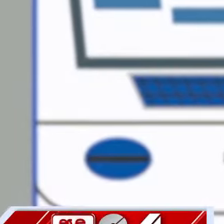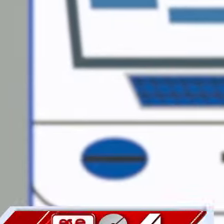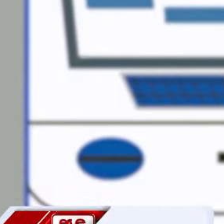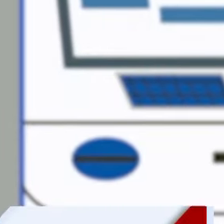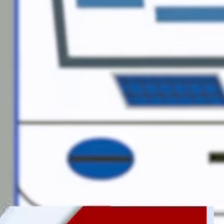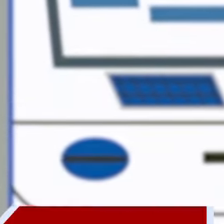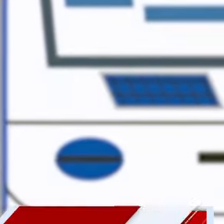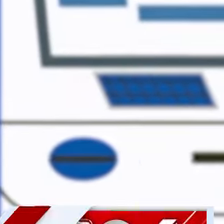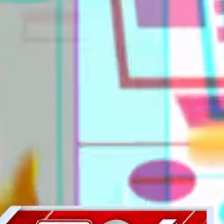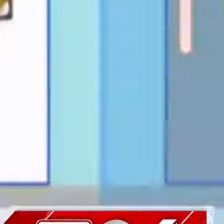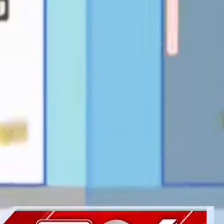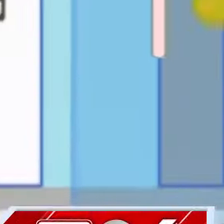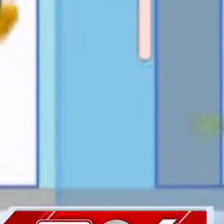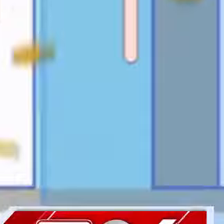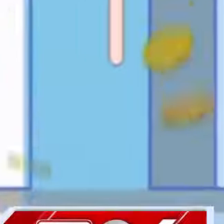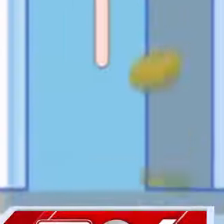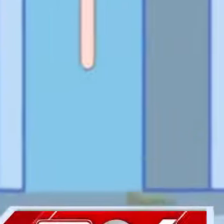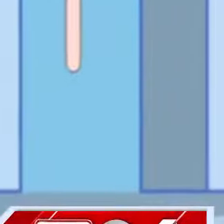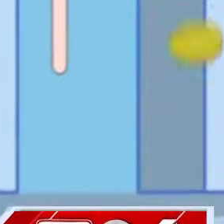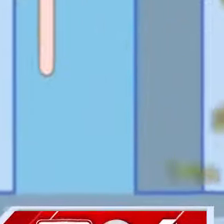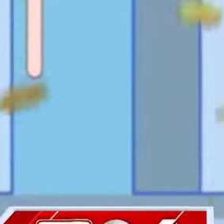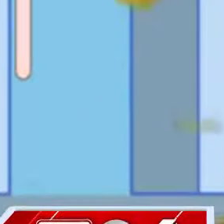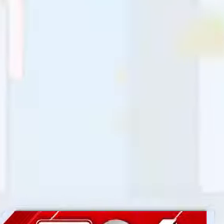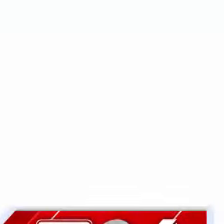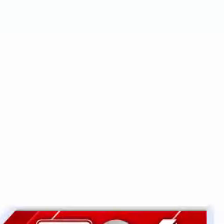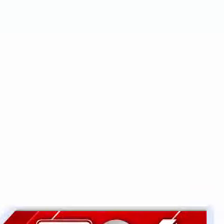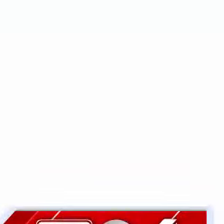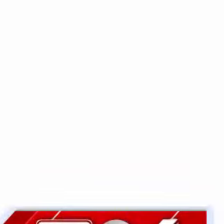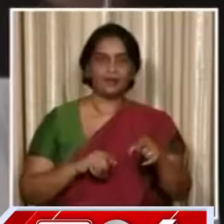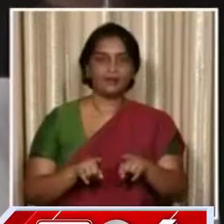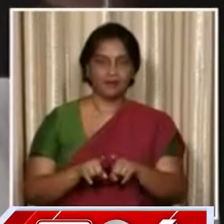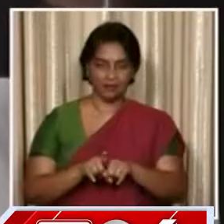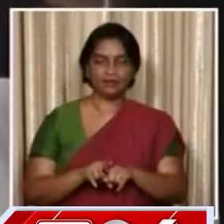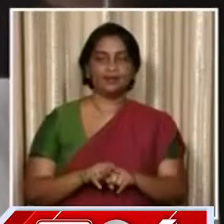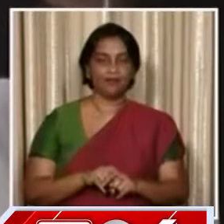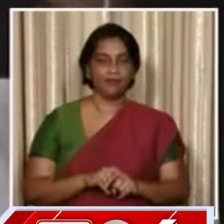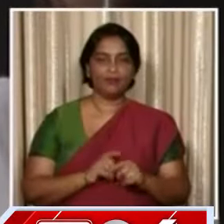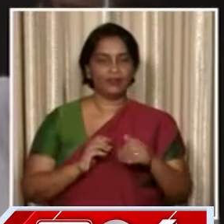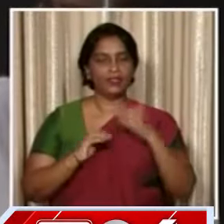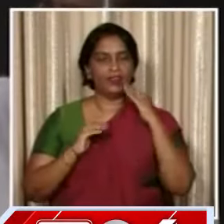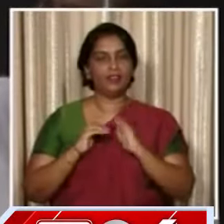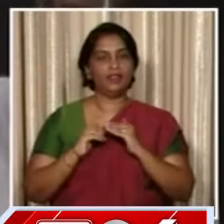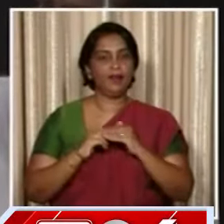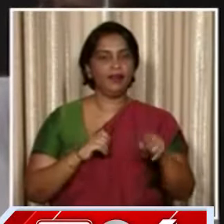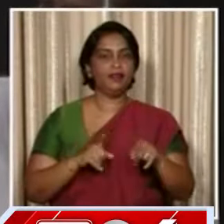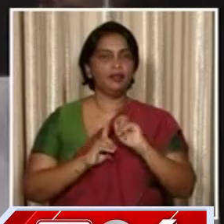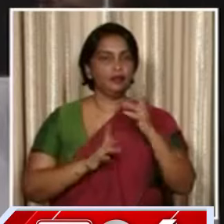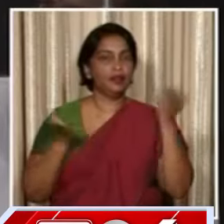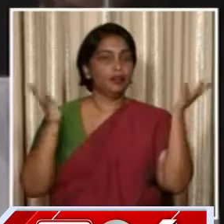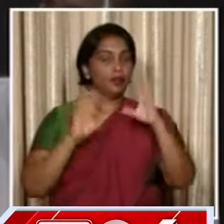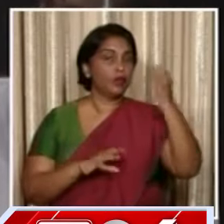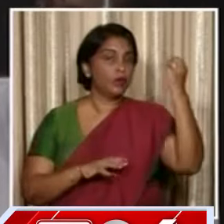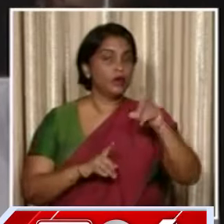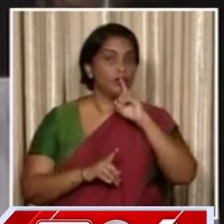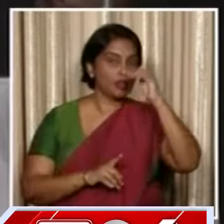ලේසි ඕනෑම ATM එකට යන්න. රන් කාසි දිනා ගන්න. ලංකපේ. මේ පාර්ලිමේන්තුව ඊළඟට රැස් වෙන දිනේ